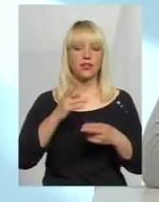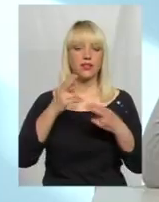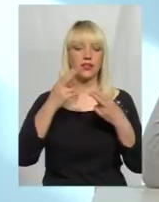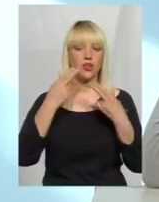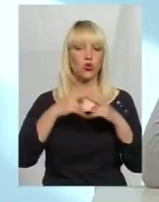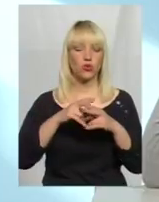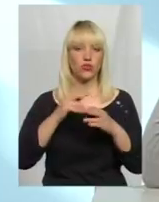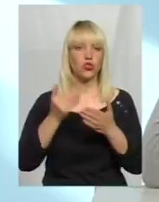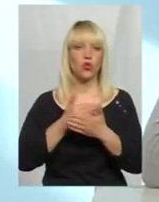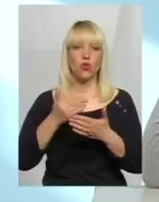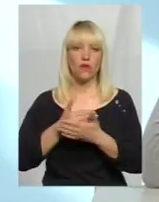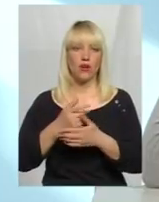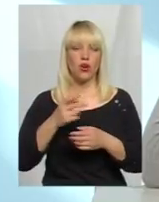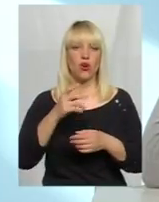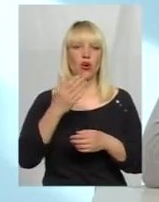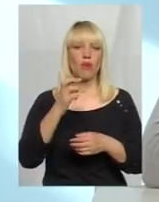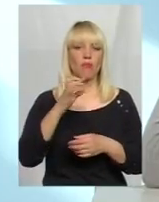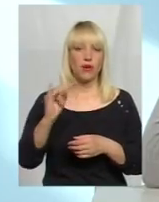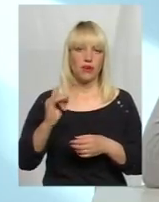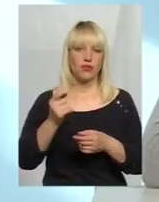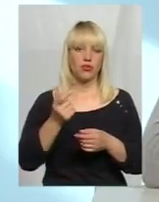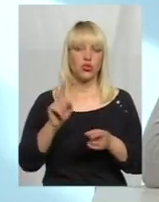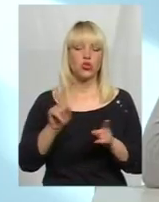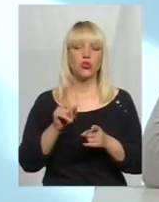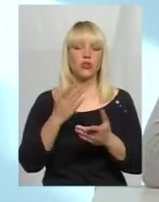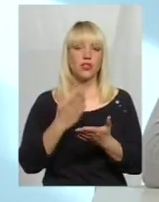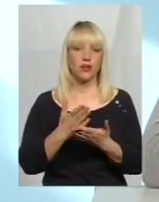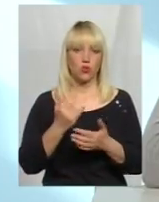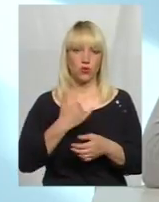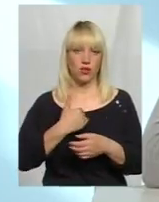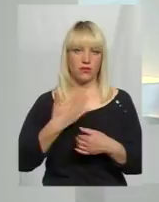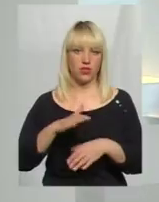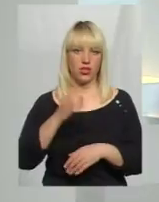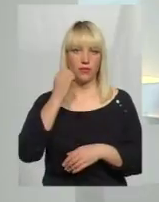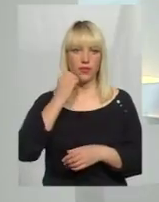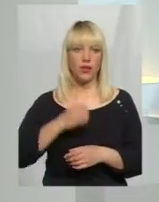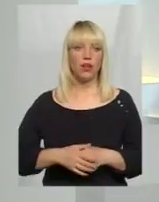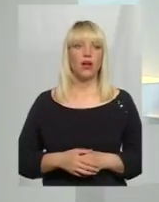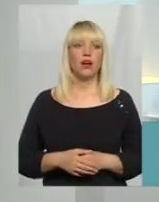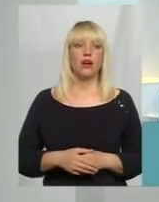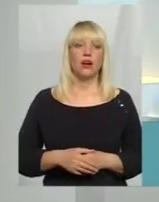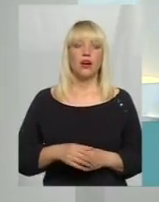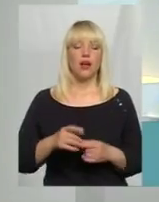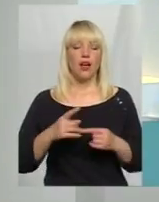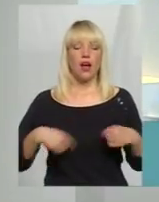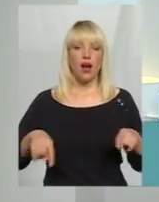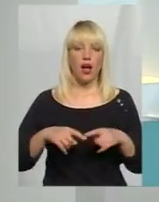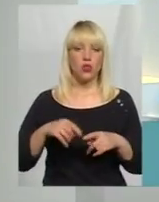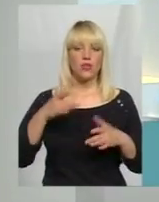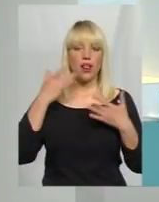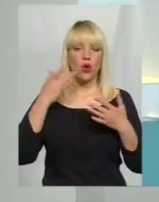інноваційного і так далі. Хоча б для того, що є. А скажіть, от галузь легкої промисловості, от, зокрема